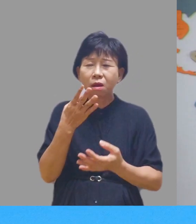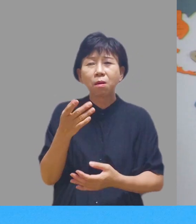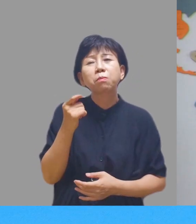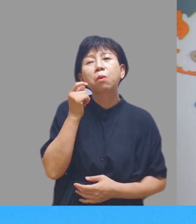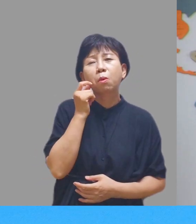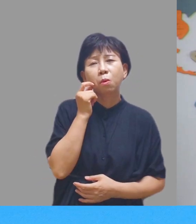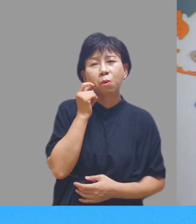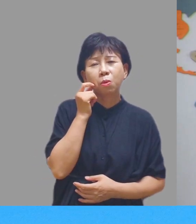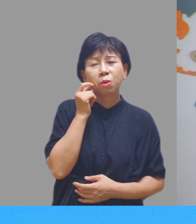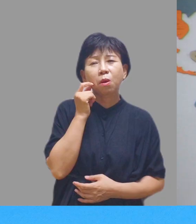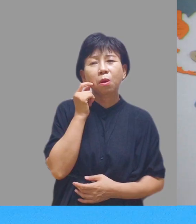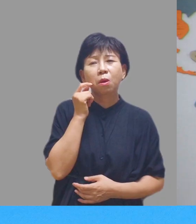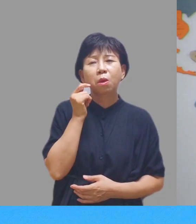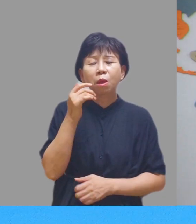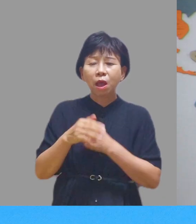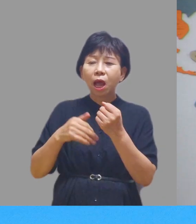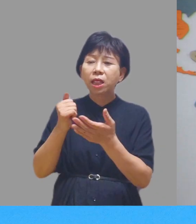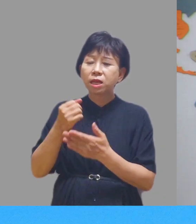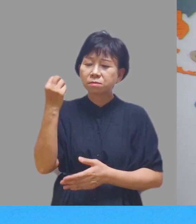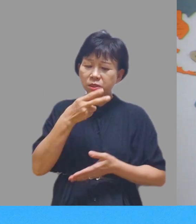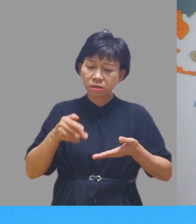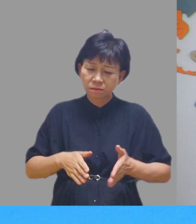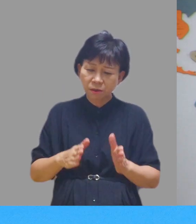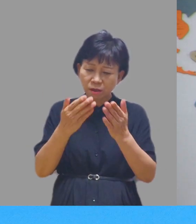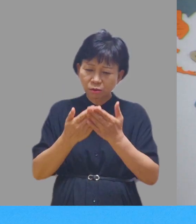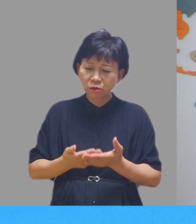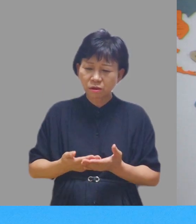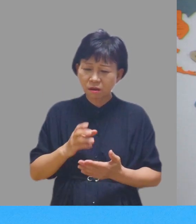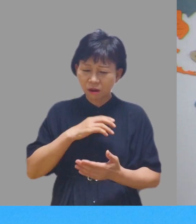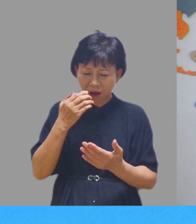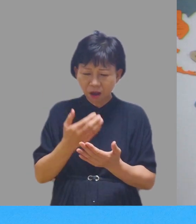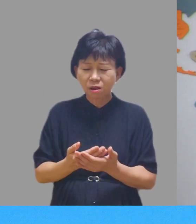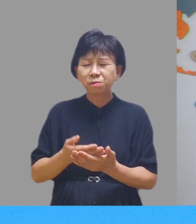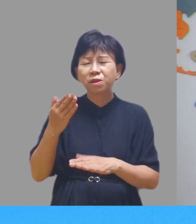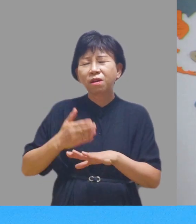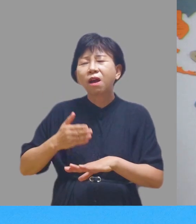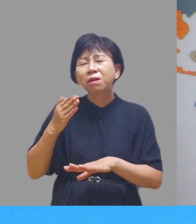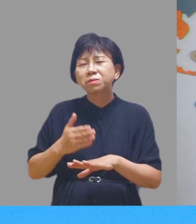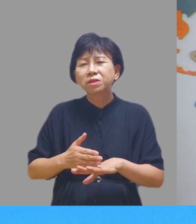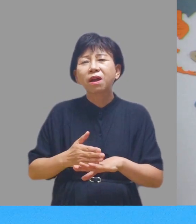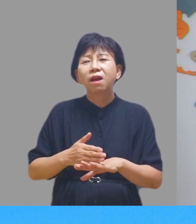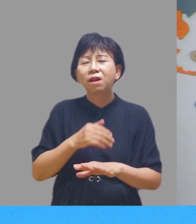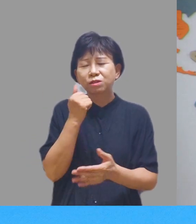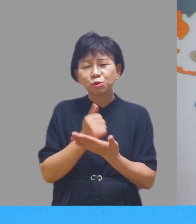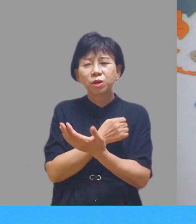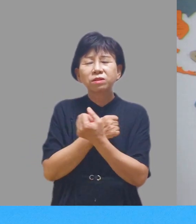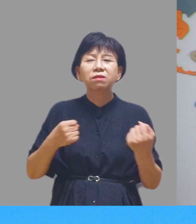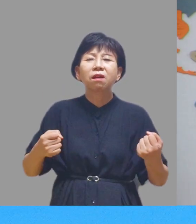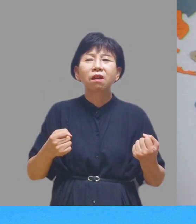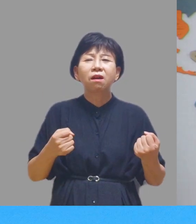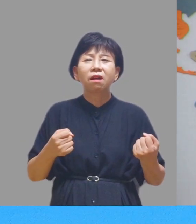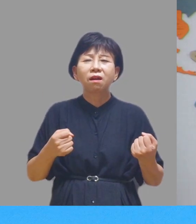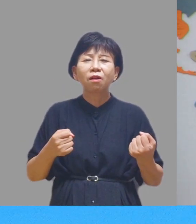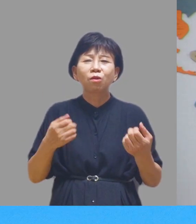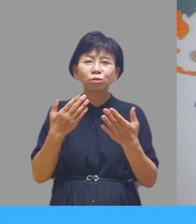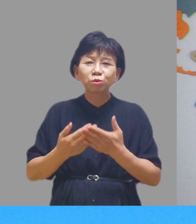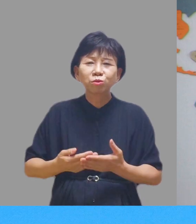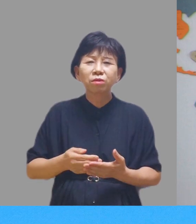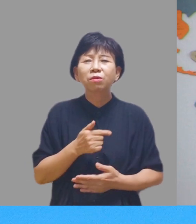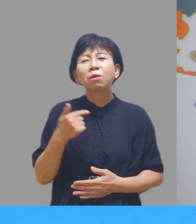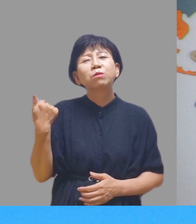하나님께서 거듭나게 해주신 것이 감격스러워서 죄 사해 주신 것이 너무나 기뻐서 하나님 앞에